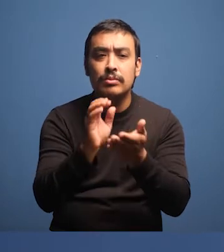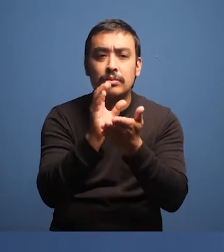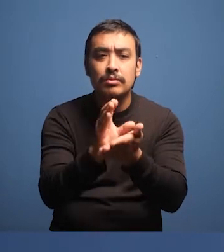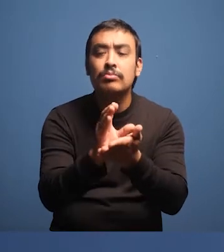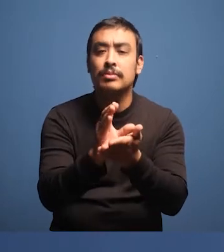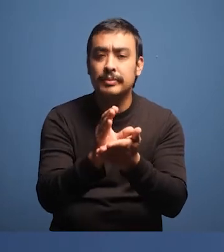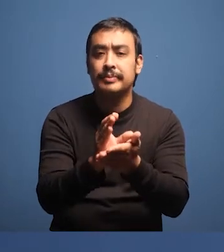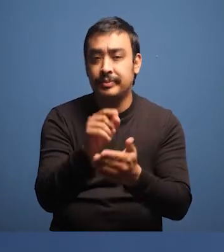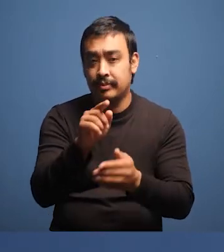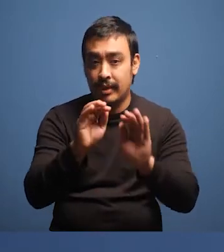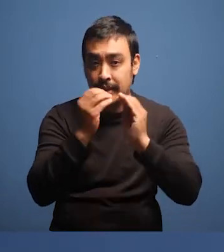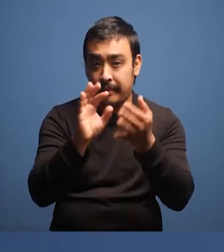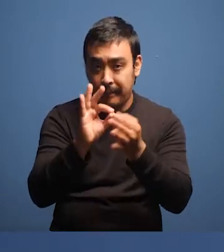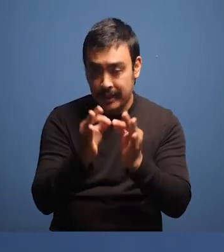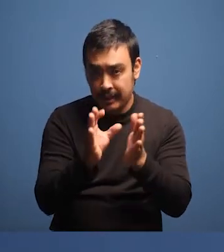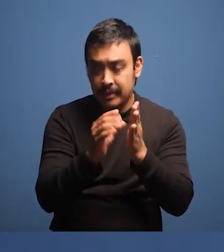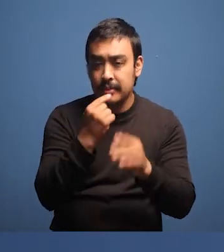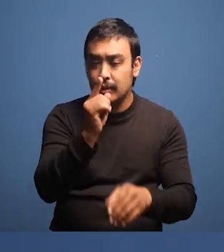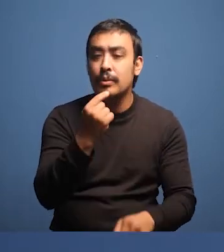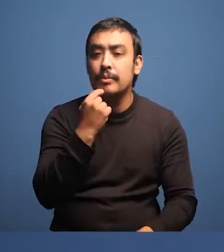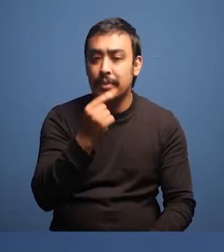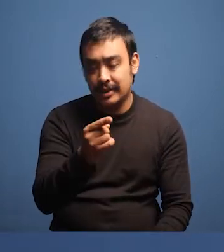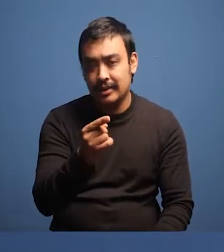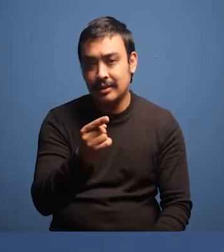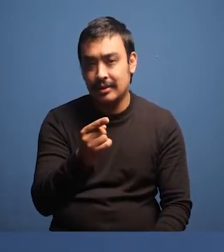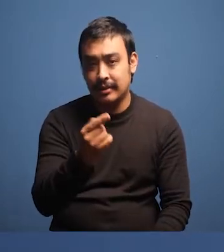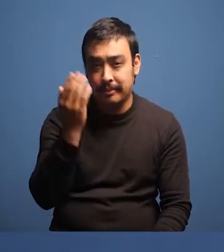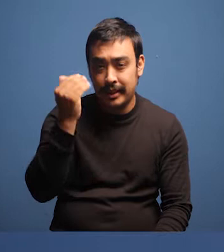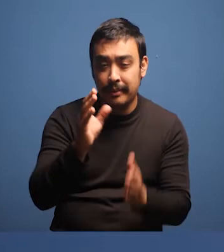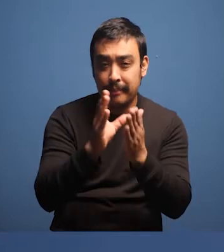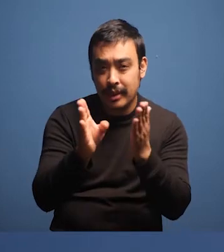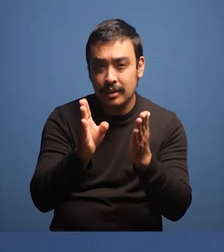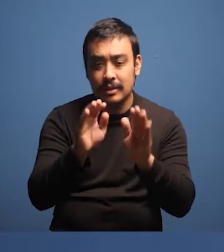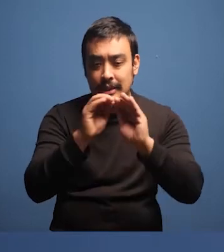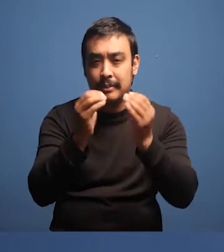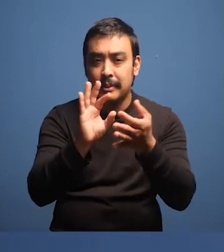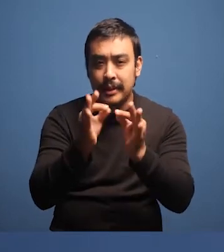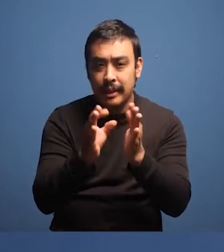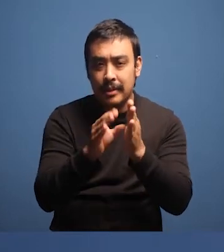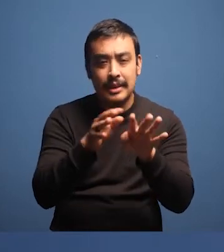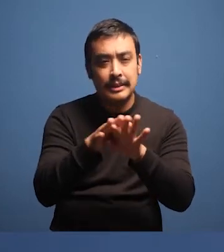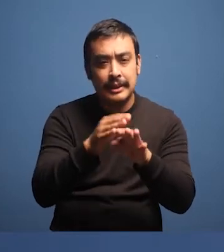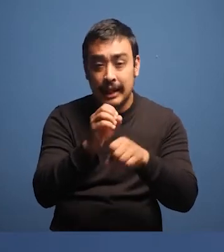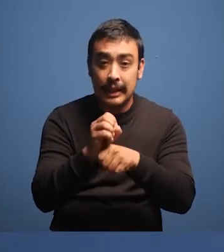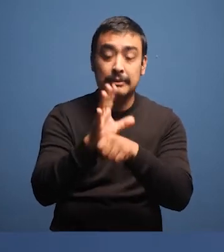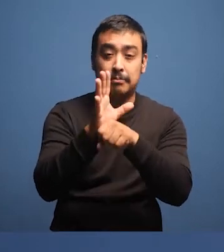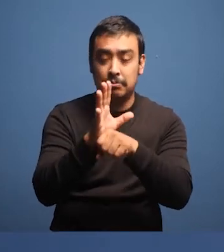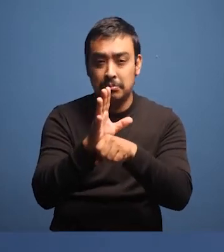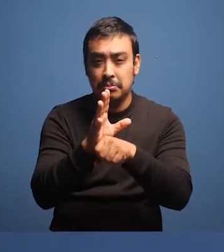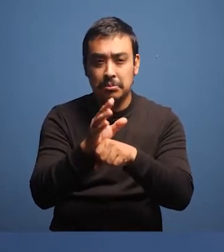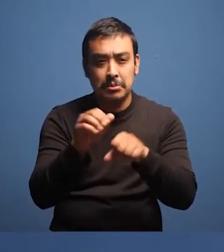सो सोसियल मिडियाकै बारेमा भन्नुपर्ने हो भने चाहिँ मैले चाहिँ पहिल्यैबाट चाहिँ अब सोसियल मिडियाहरूमा चाहिँ धेरै नै एक्टिभ हुन्थ्यो, अनि मैले जति पनि